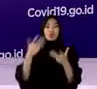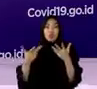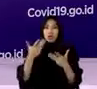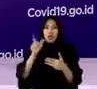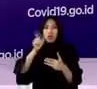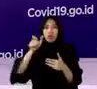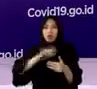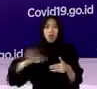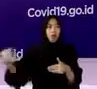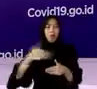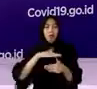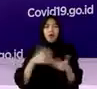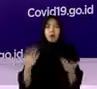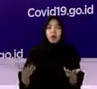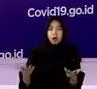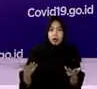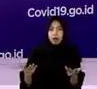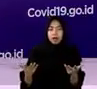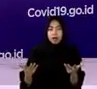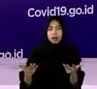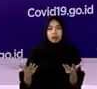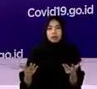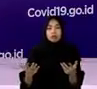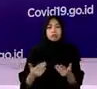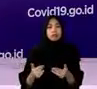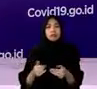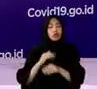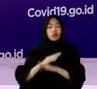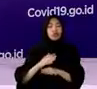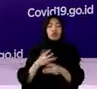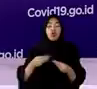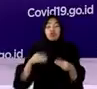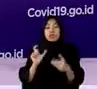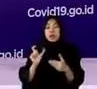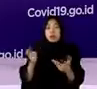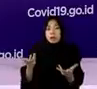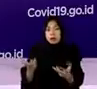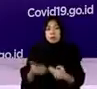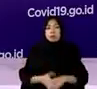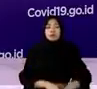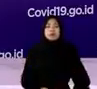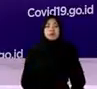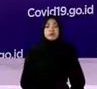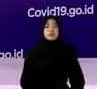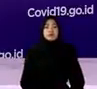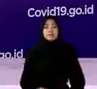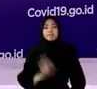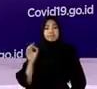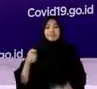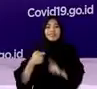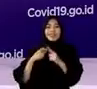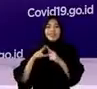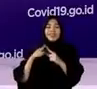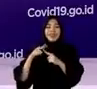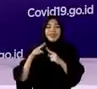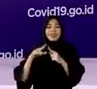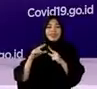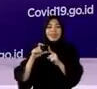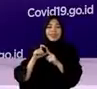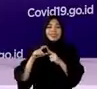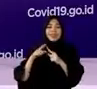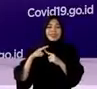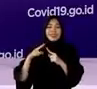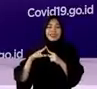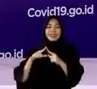dari Satgas terhadap potensi mobilitas masyarakat? Terima kasih. Baik, terima kasih Kata Data. Jadi